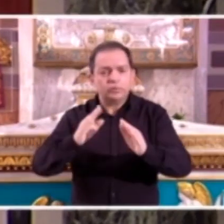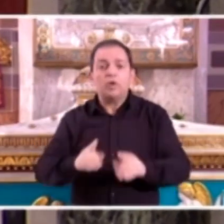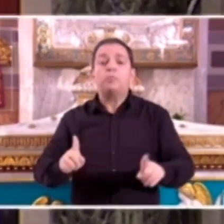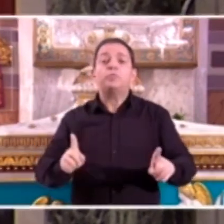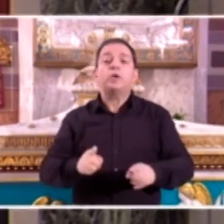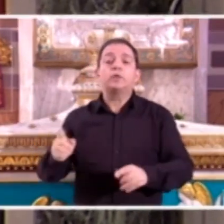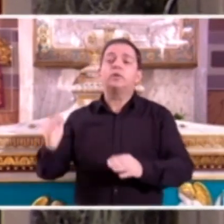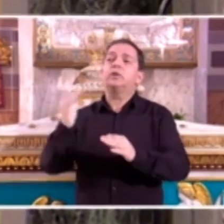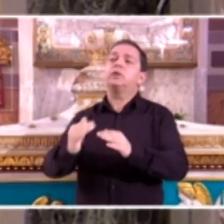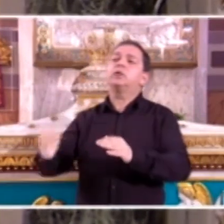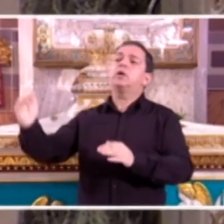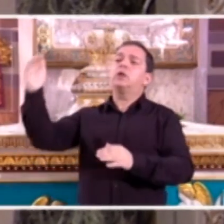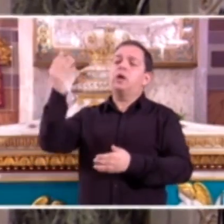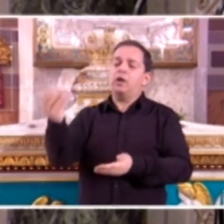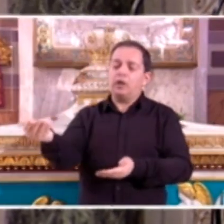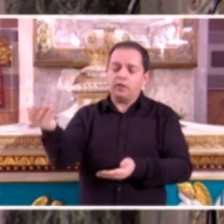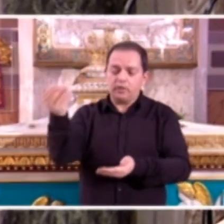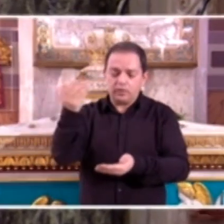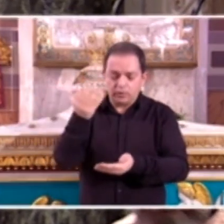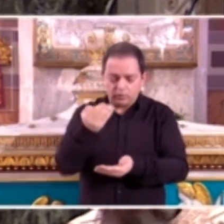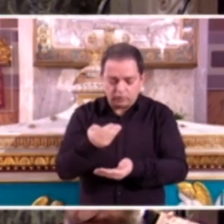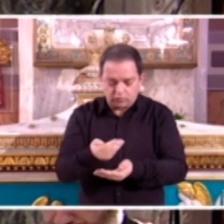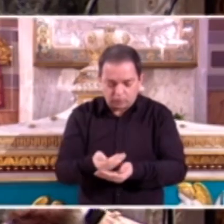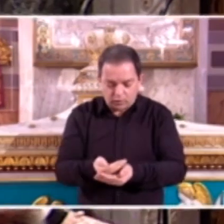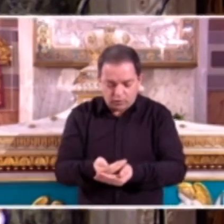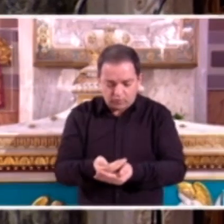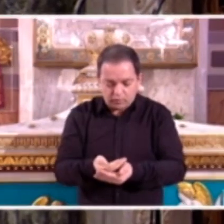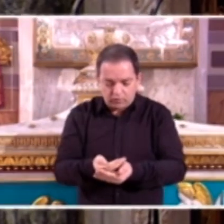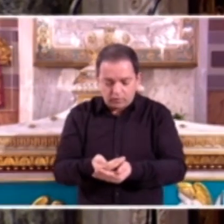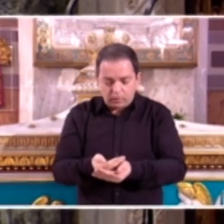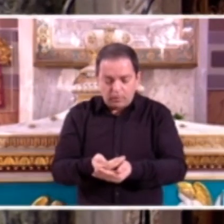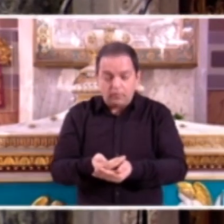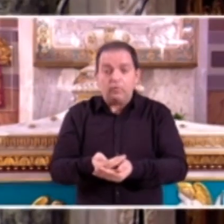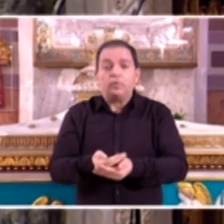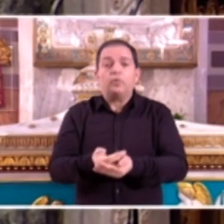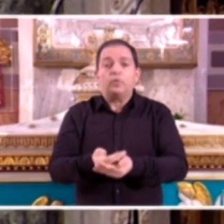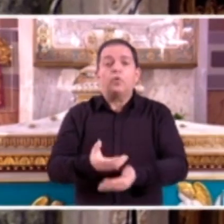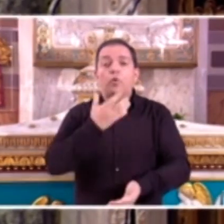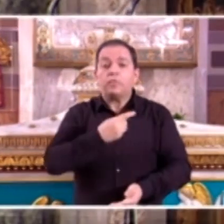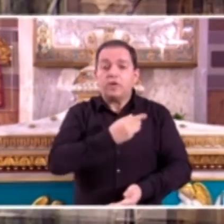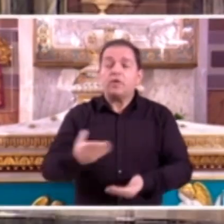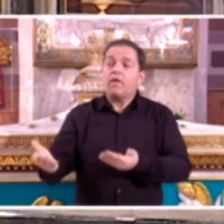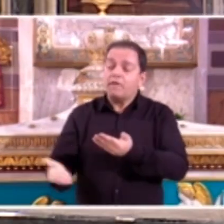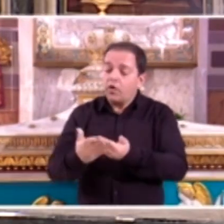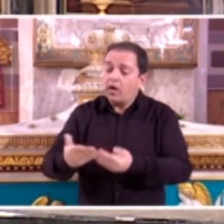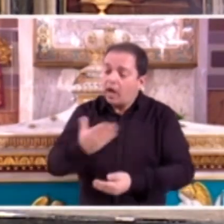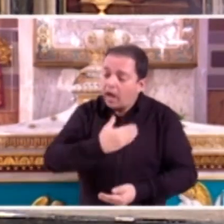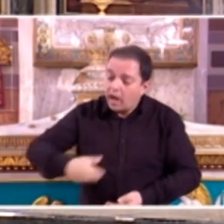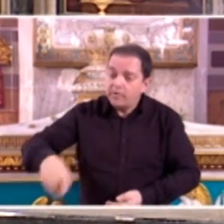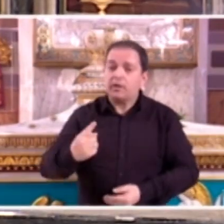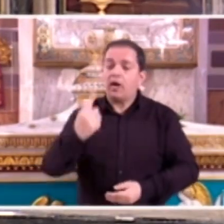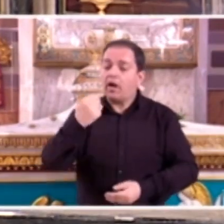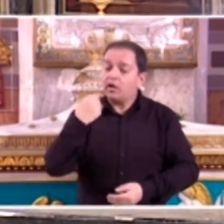Κύριε Ιησού, ημίνεν εν εις το